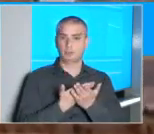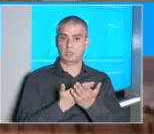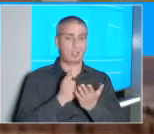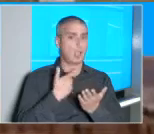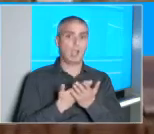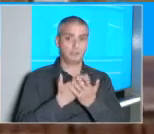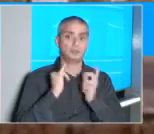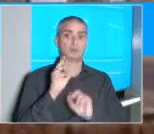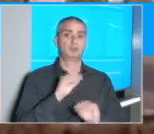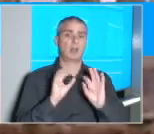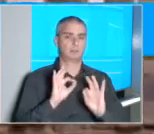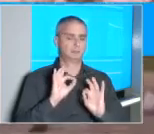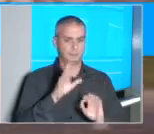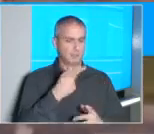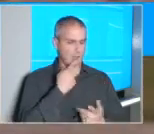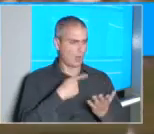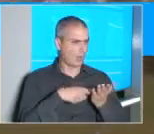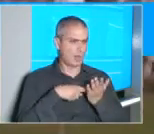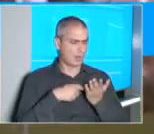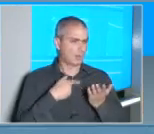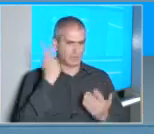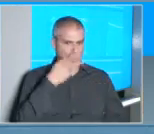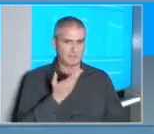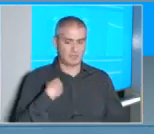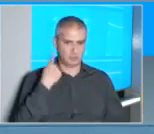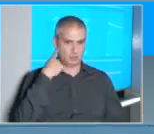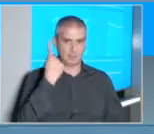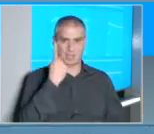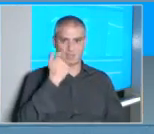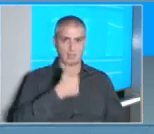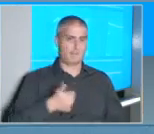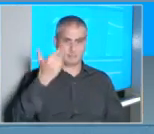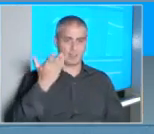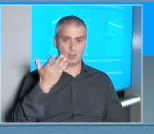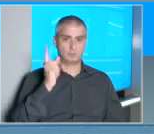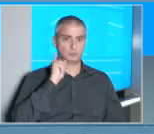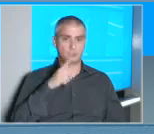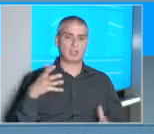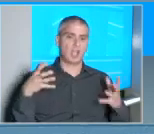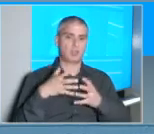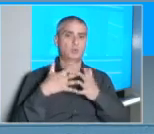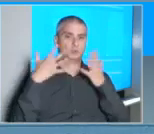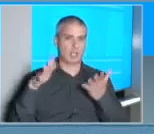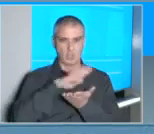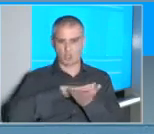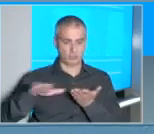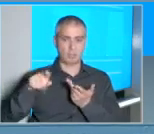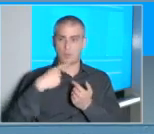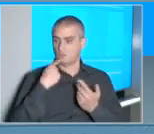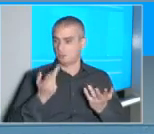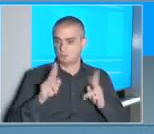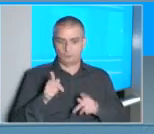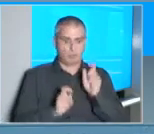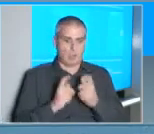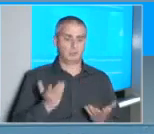היא הצעה ישימה. אתה יכול להמחיש לי, כי למשל, שמעתי את אחת ממנהלות, מה שמכונה הגוש הגדול, שאומרת, יש